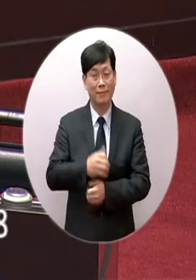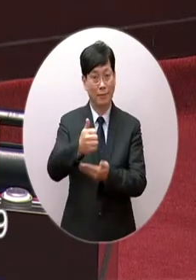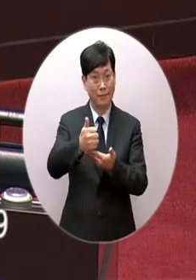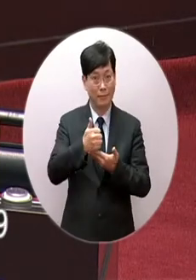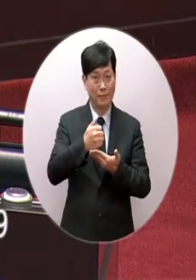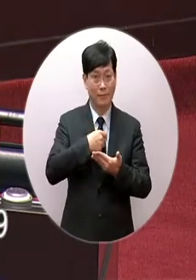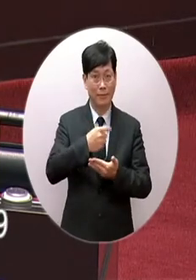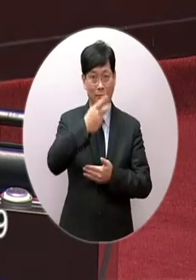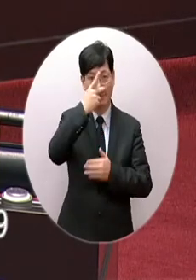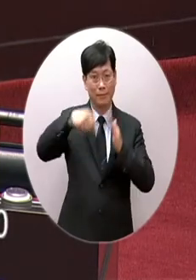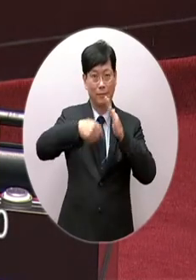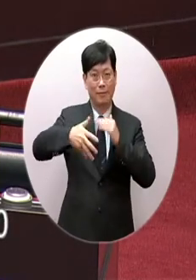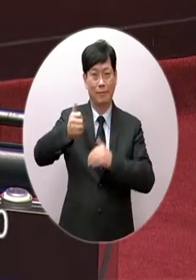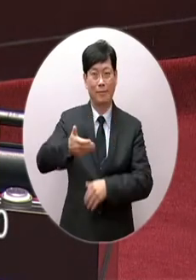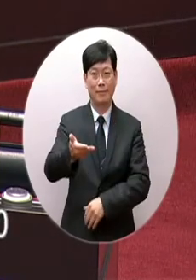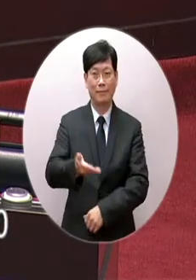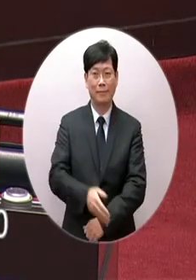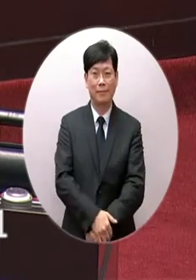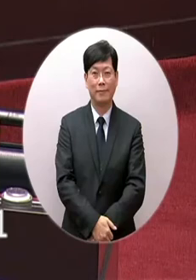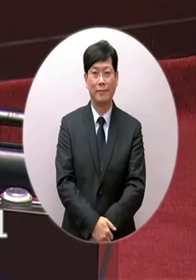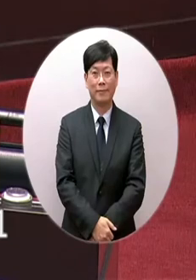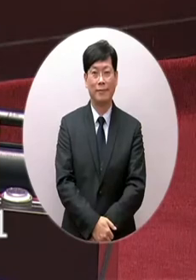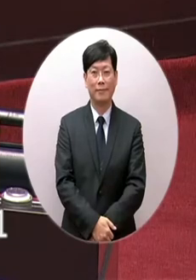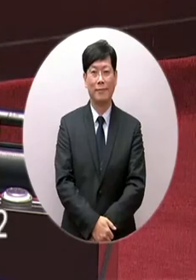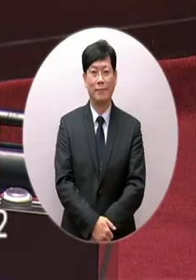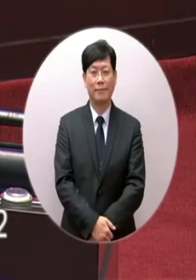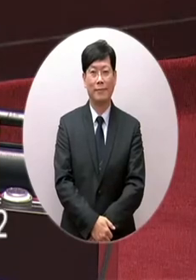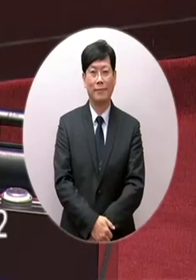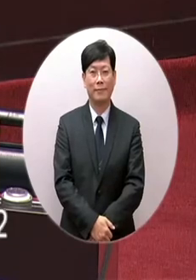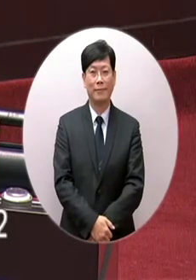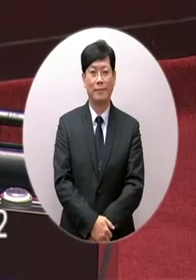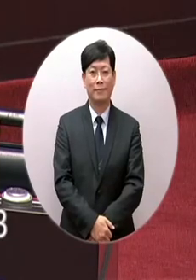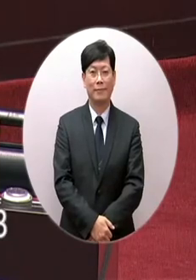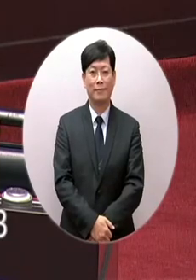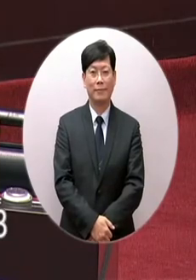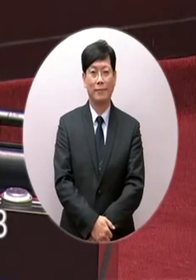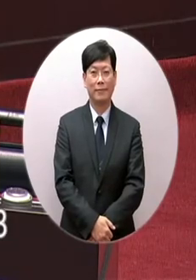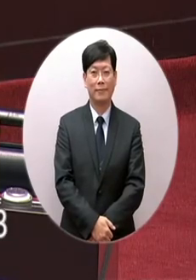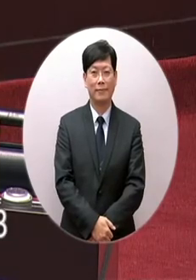请我们赖院长？ 请赖院长。